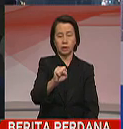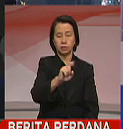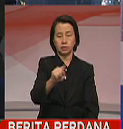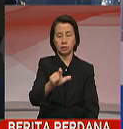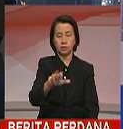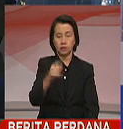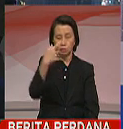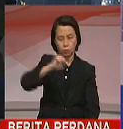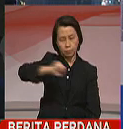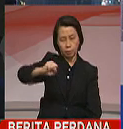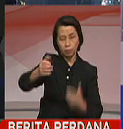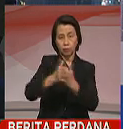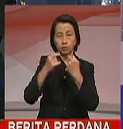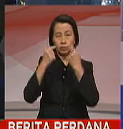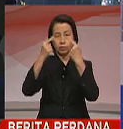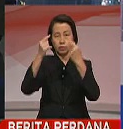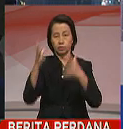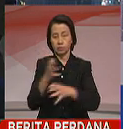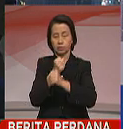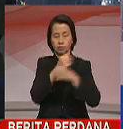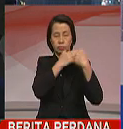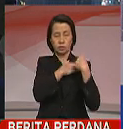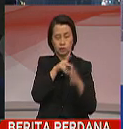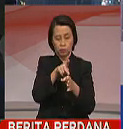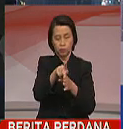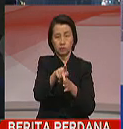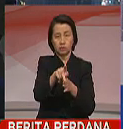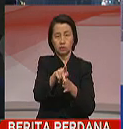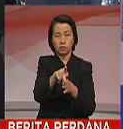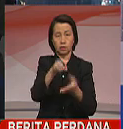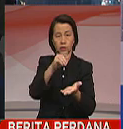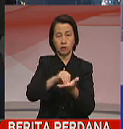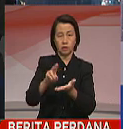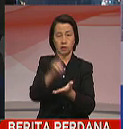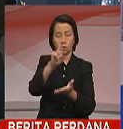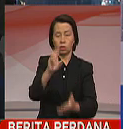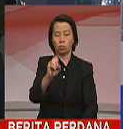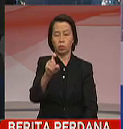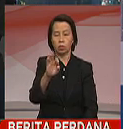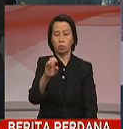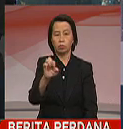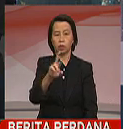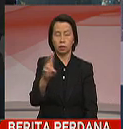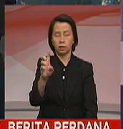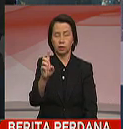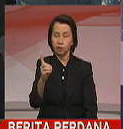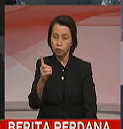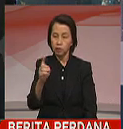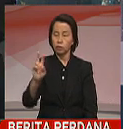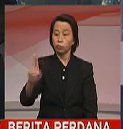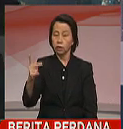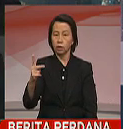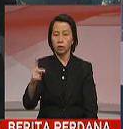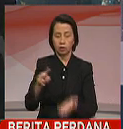terus berjuang sehingga berjaya menyandang jawatan Profesor Madya di University Oxford, United Kingdom. Menerusi